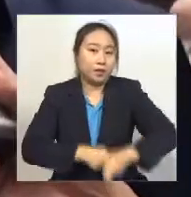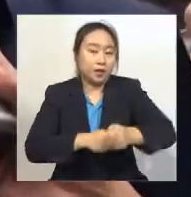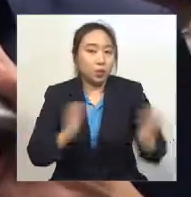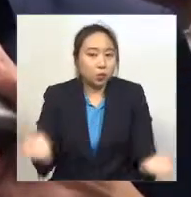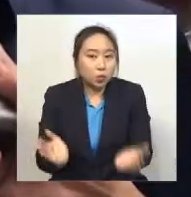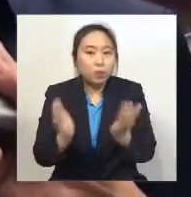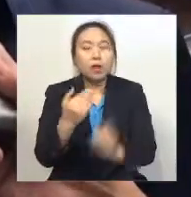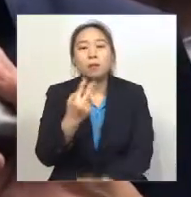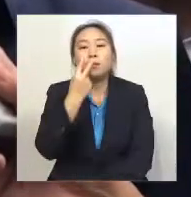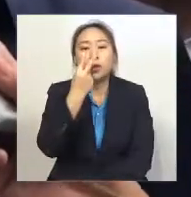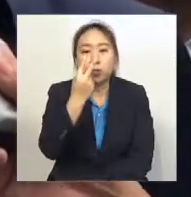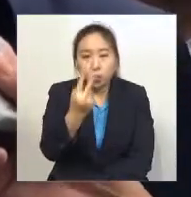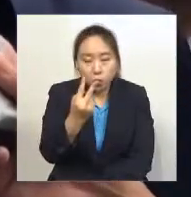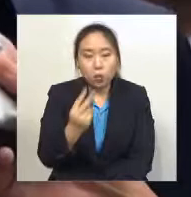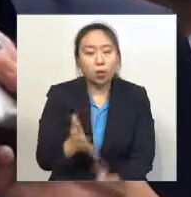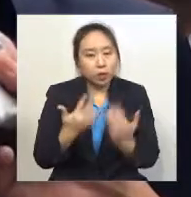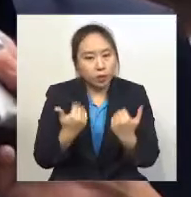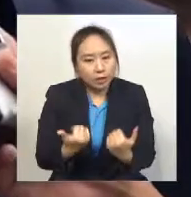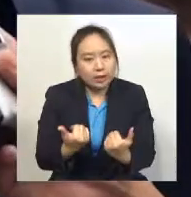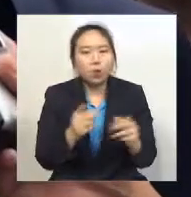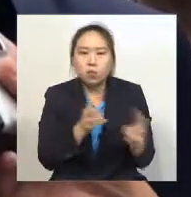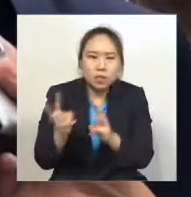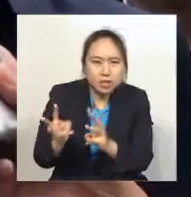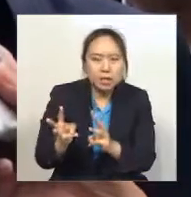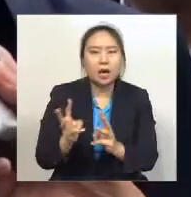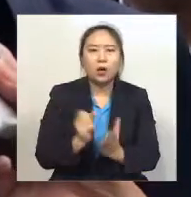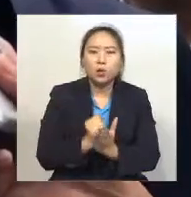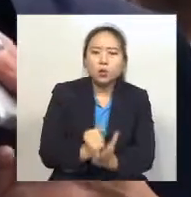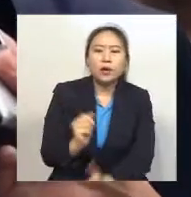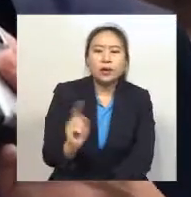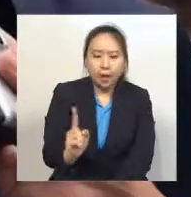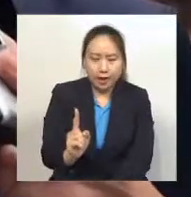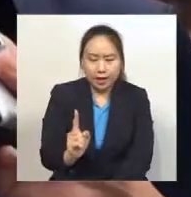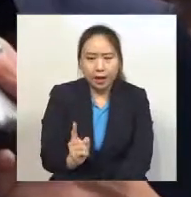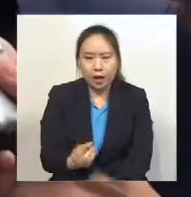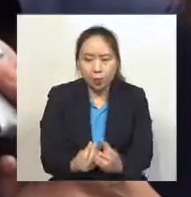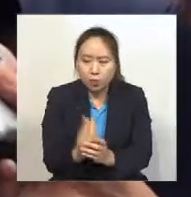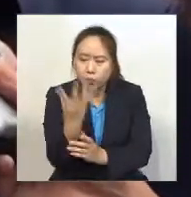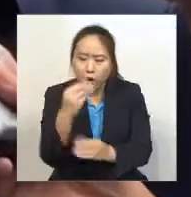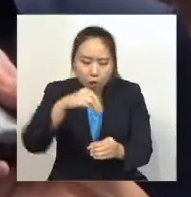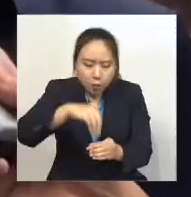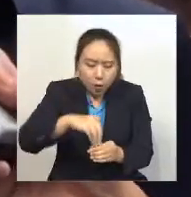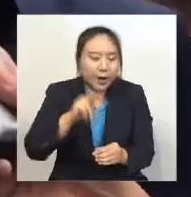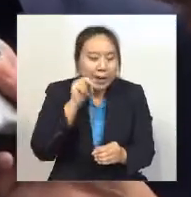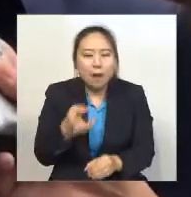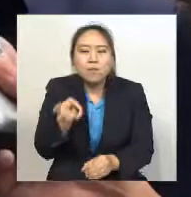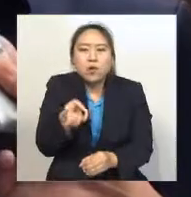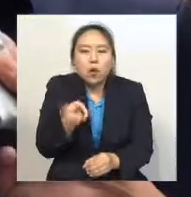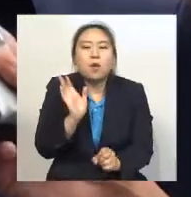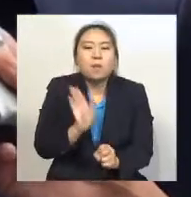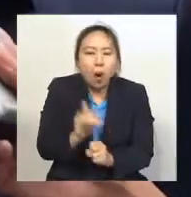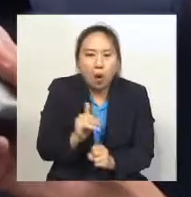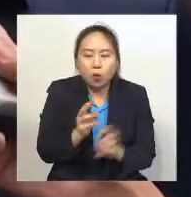ไปดูว่าเราจะมีมาตรการในการช่วยเหลือในการที่ให้ปลูกพืชที่ใช้น้ำน้อยอย่างไรบ้างนะครับแล้วก็มี